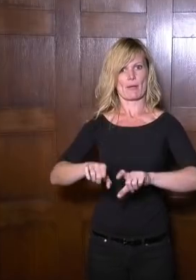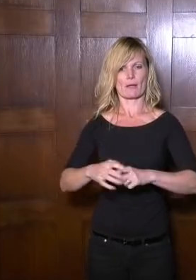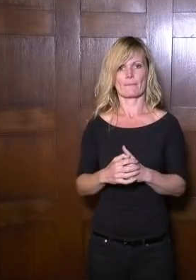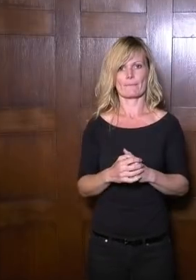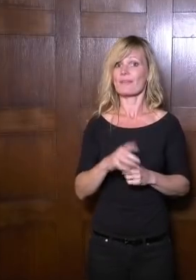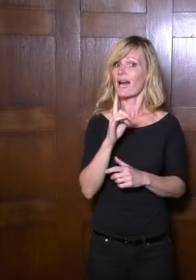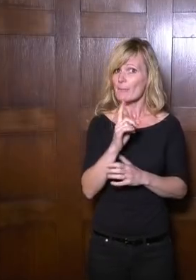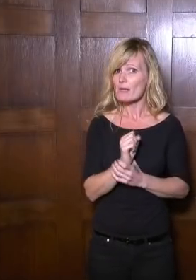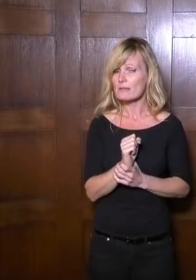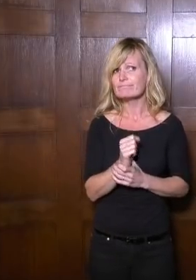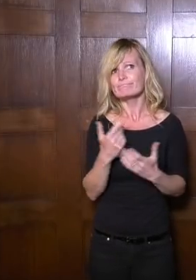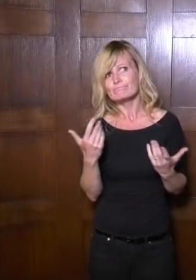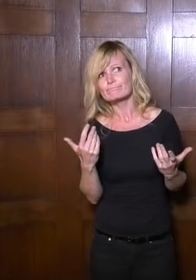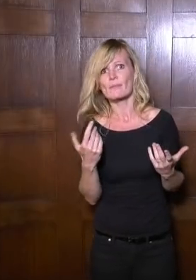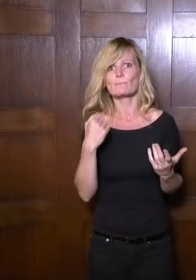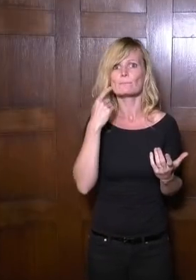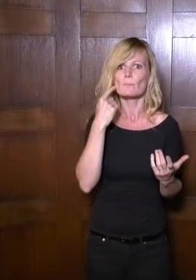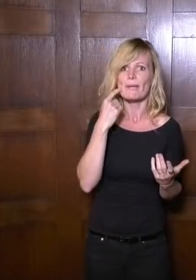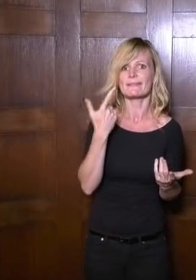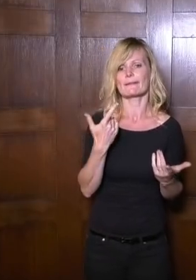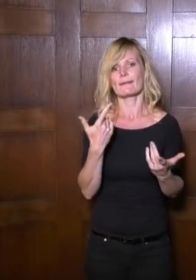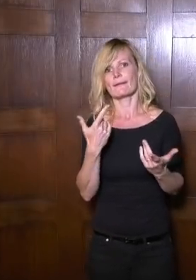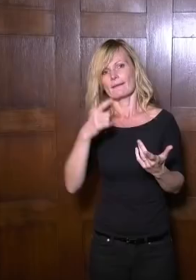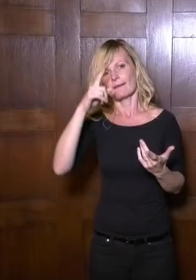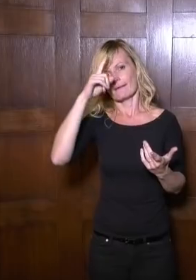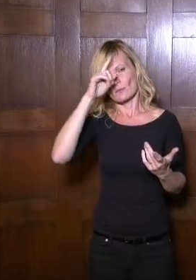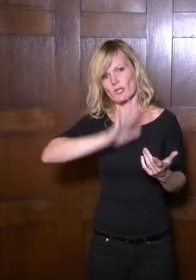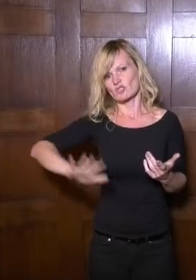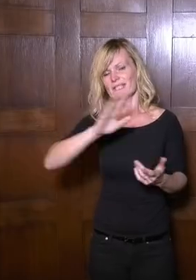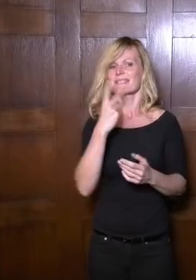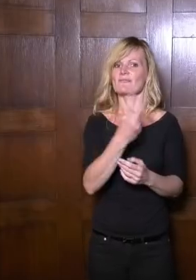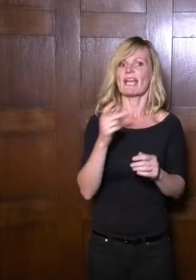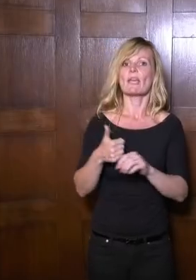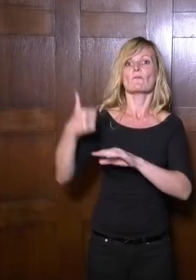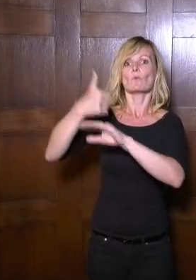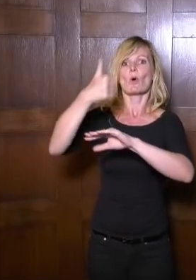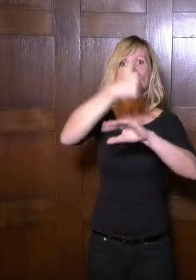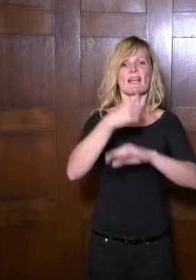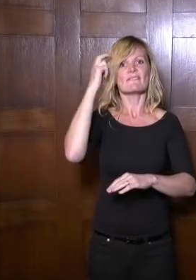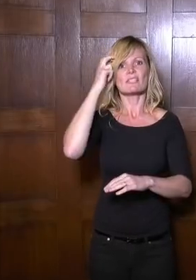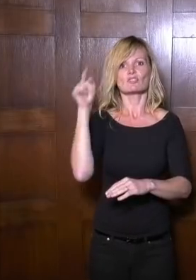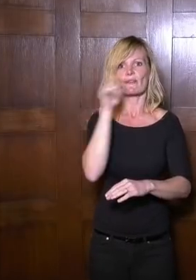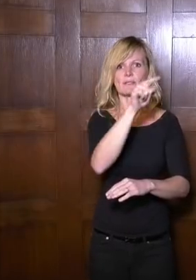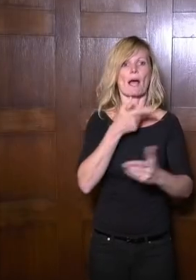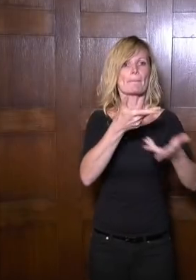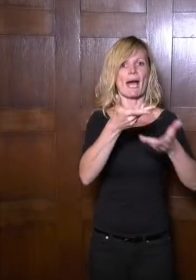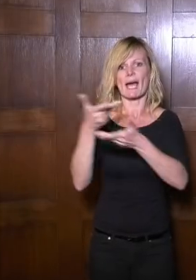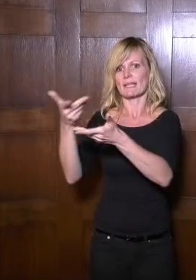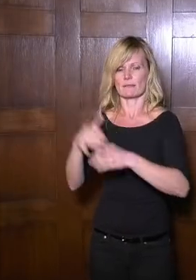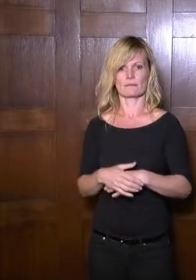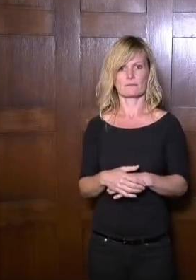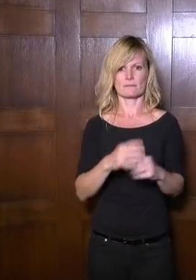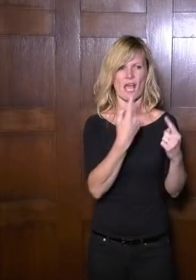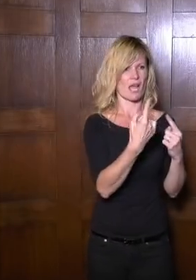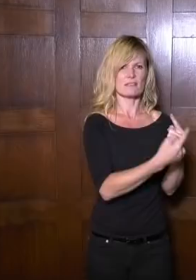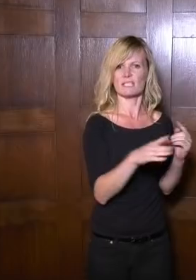wird die Republik von zwei führenden Wissenschaftlern beraten und die anderen scheint es nicht zu geben. Ich bin auch kein Spezialist.